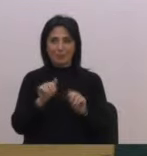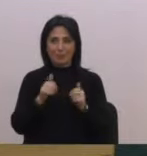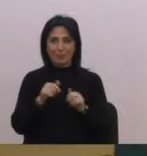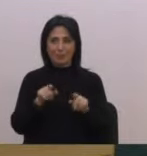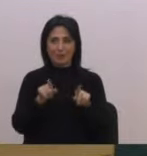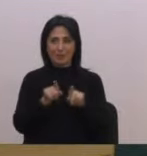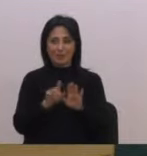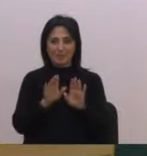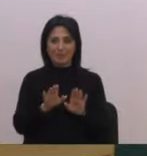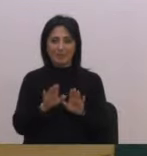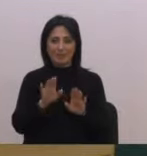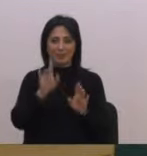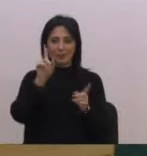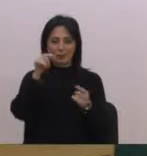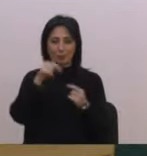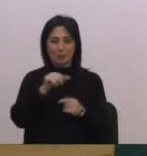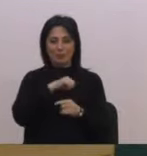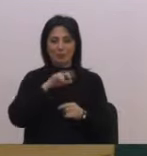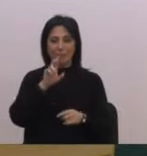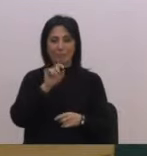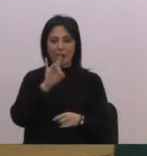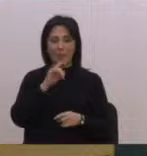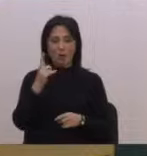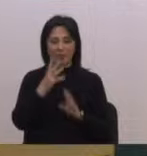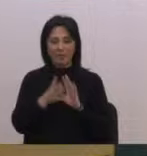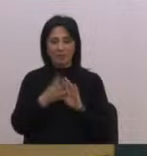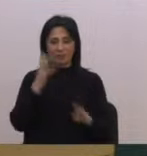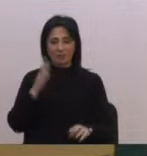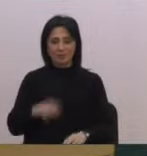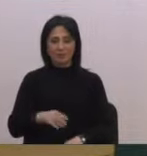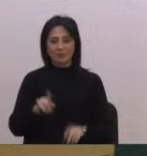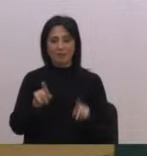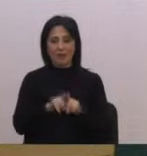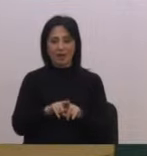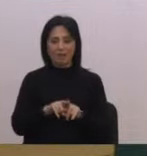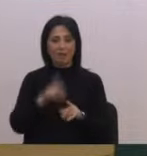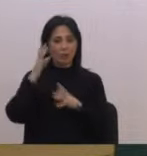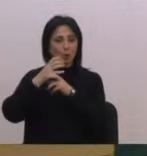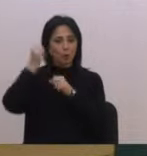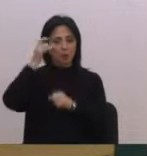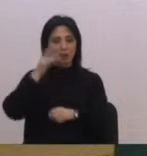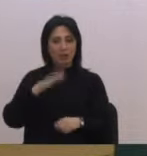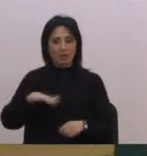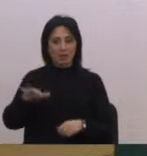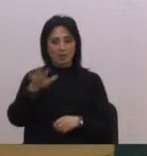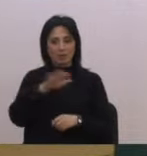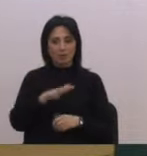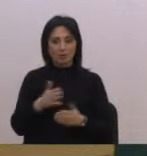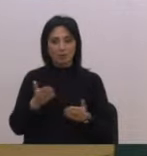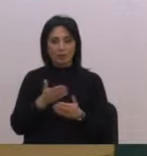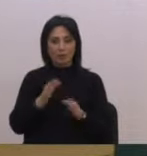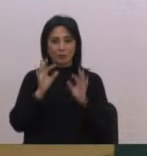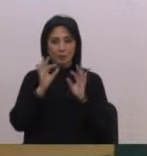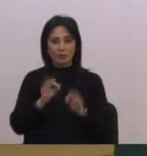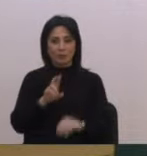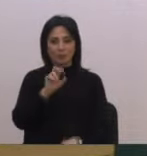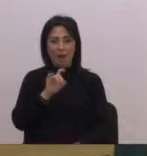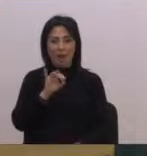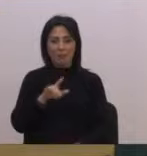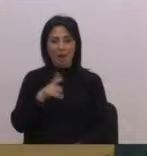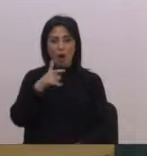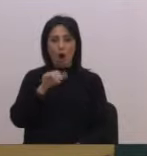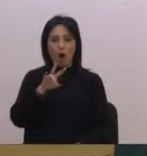ეს შეფერის თავად ბახმაროს უპირველესად, აგრეთვე გურიის რეგიონს, რომელიც სწორედ ბახმაროთი და